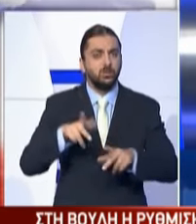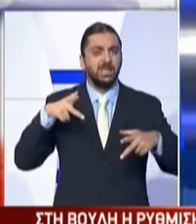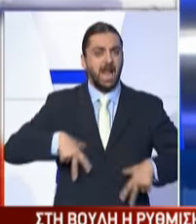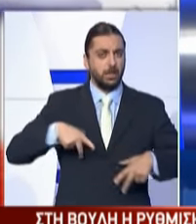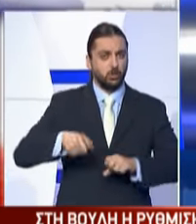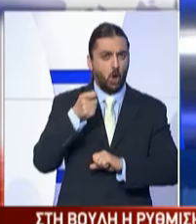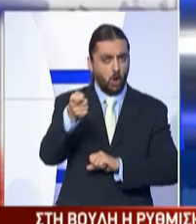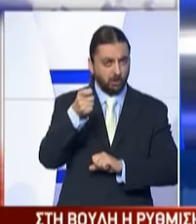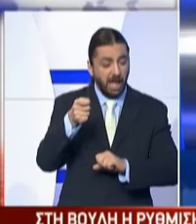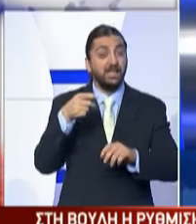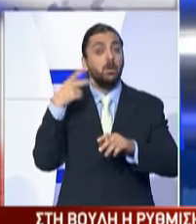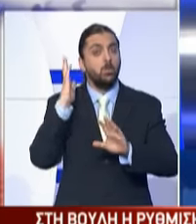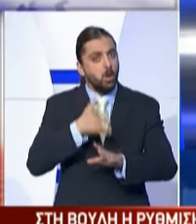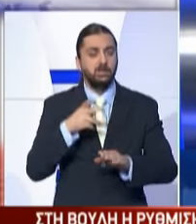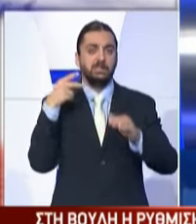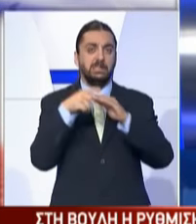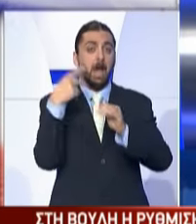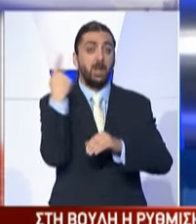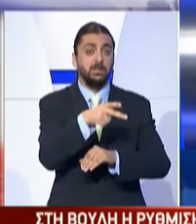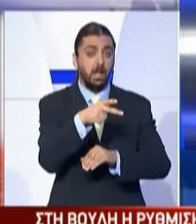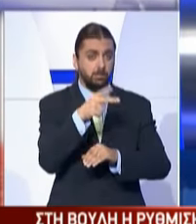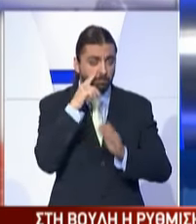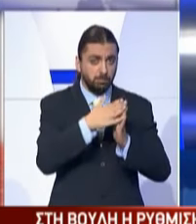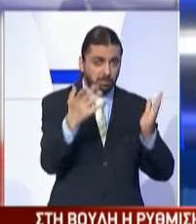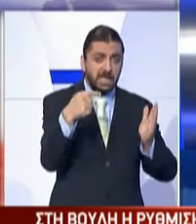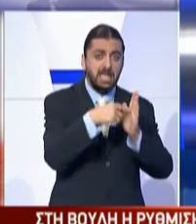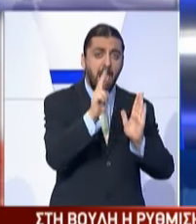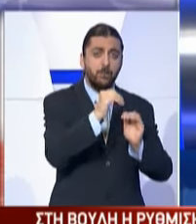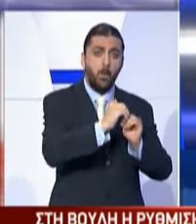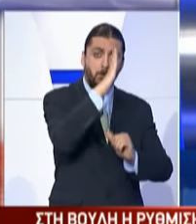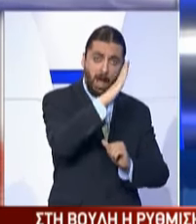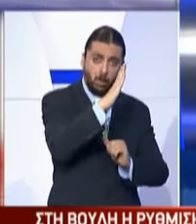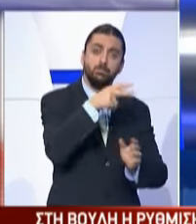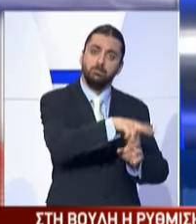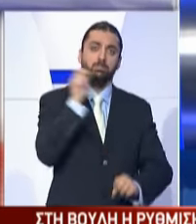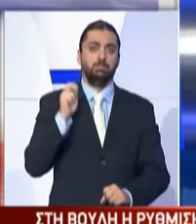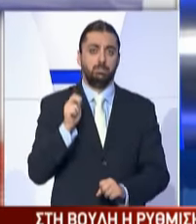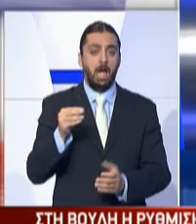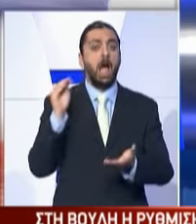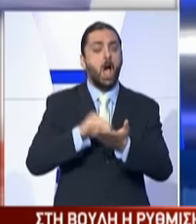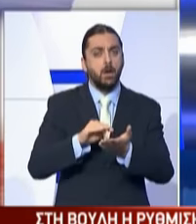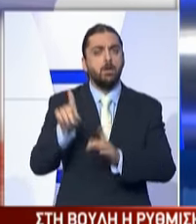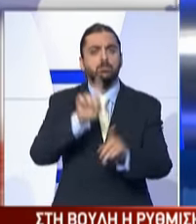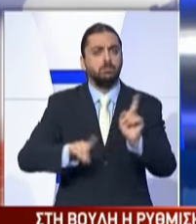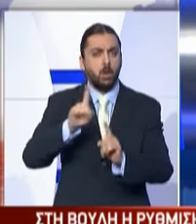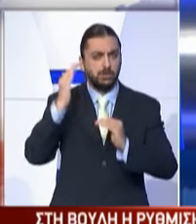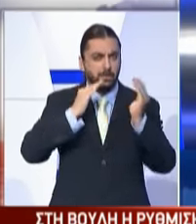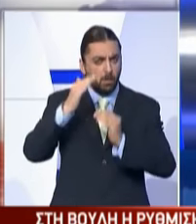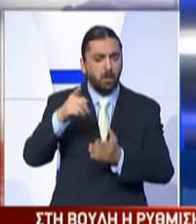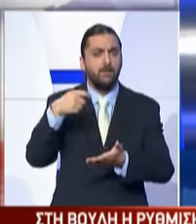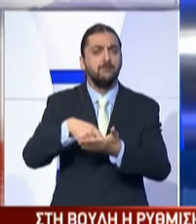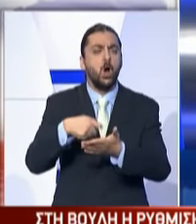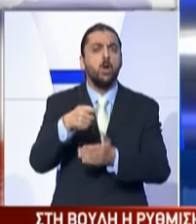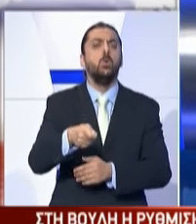άνω των 1.000 ευρώ, εάν υπάρχουν οφειλές προς το δημόσιο. Ταυτόχρονα θα γίνεται άνοιγμα των λογαριασμών για όσους